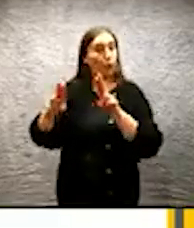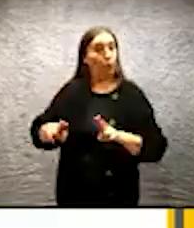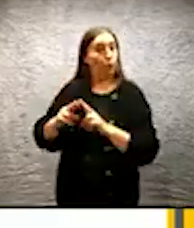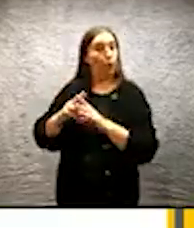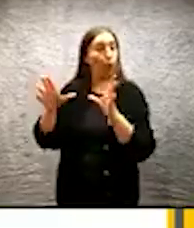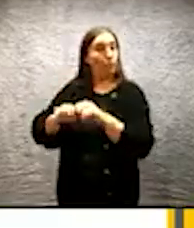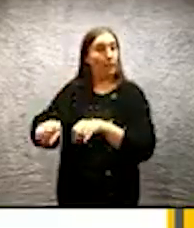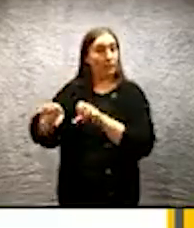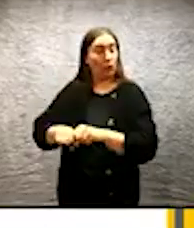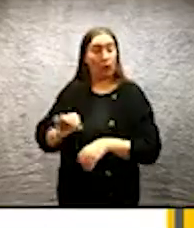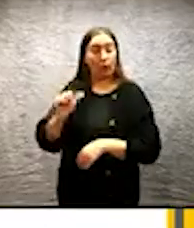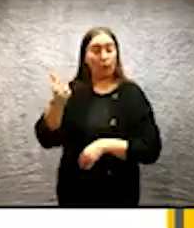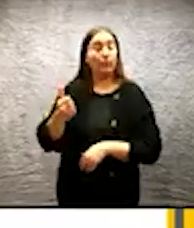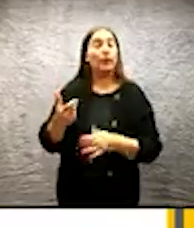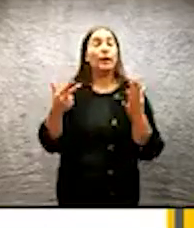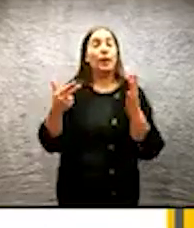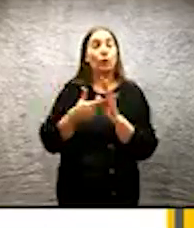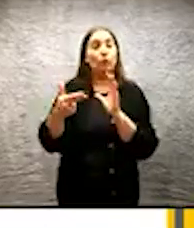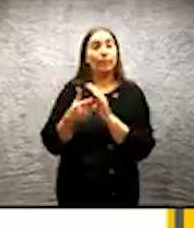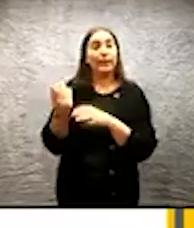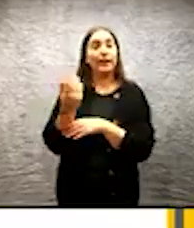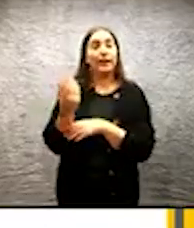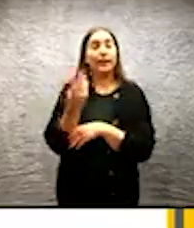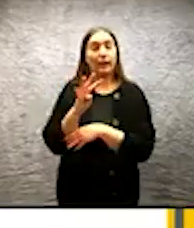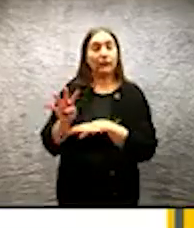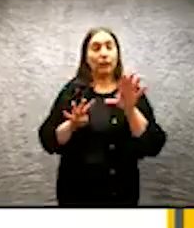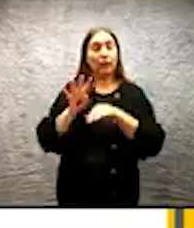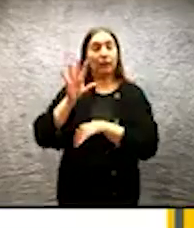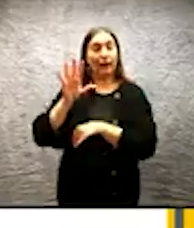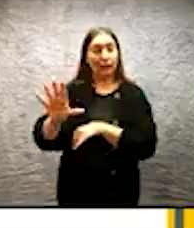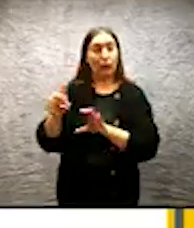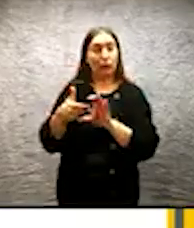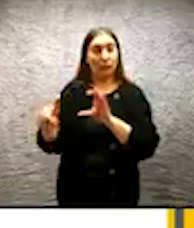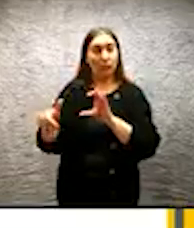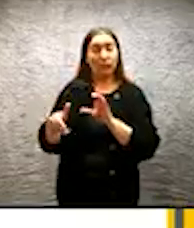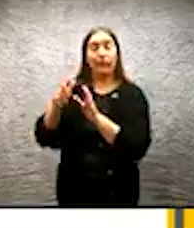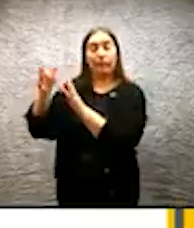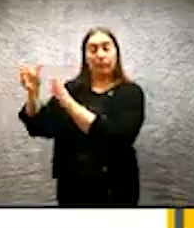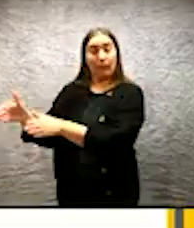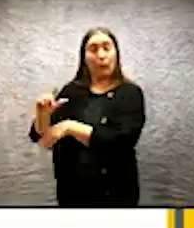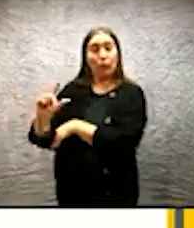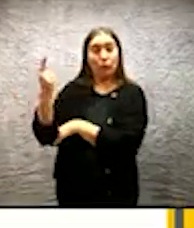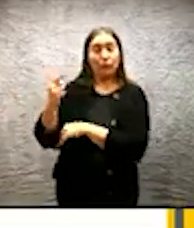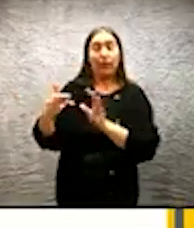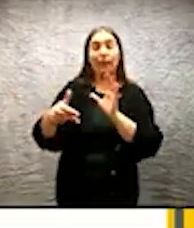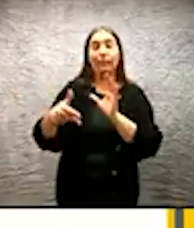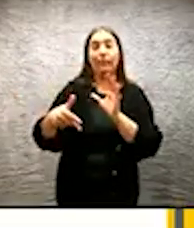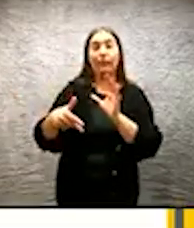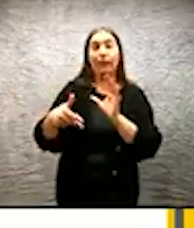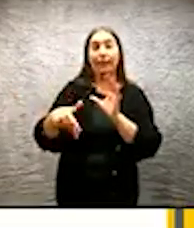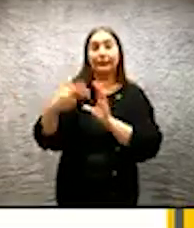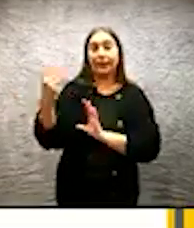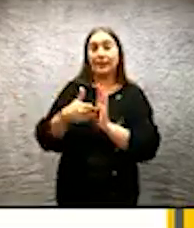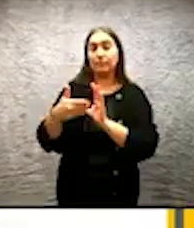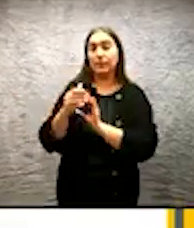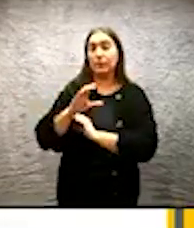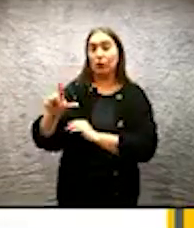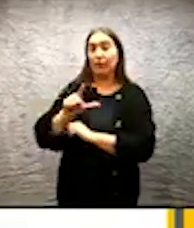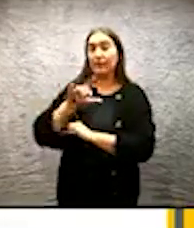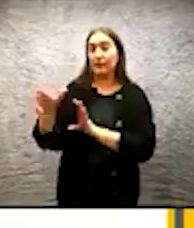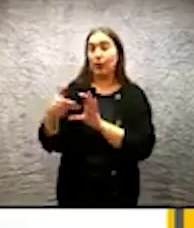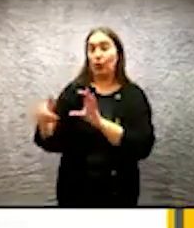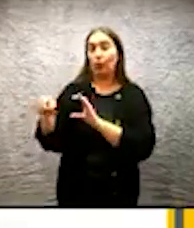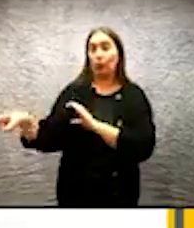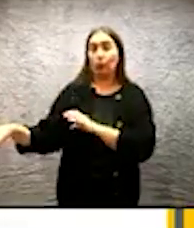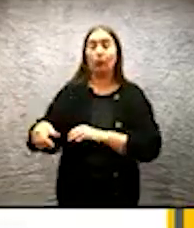a été vendu pour 8 494 et le second pour 13 125 €. Il faut noter que les deux derniers qui n'ont pas